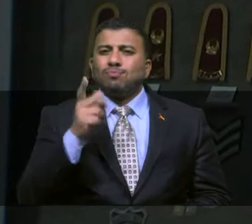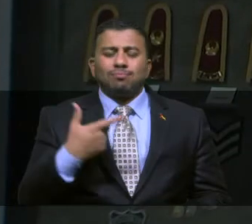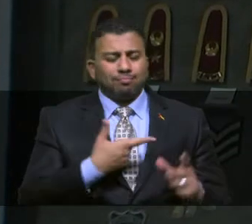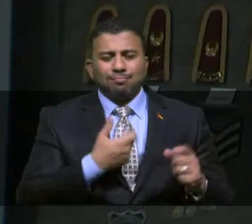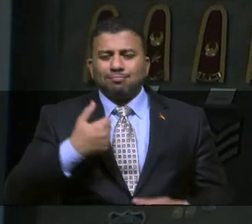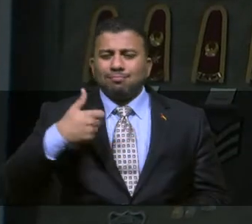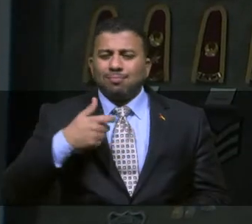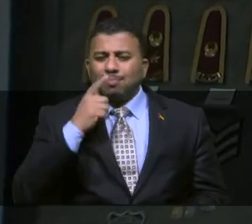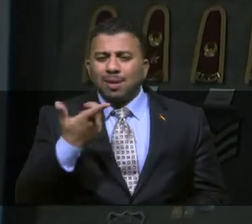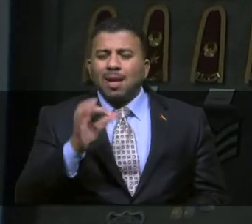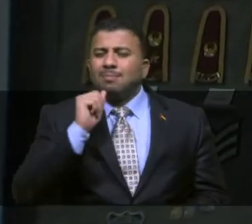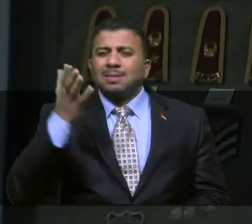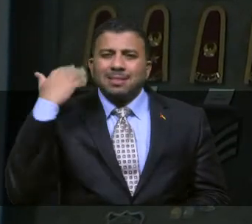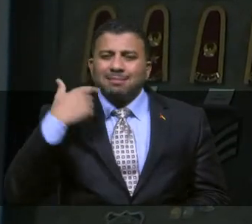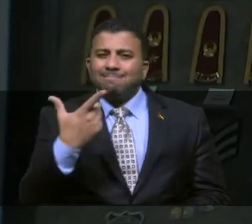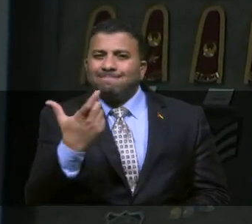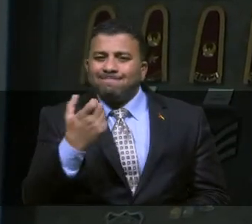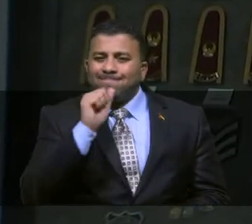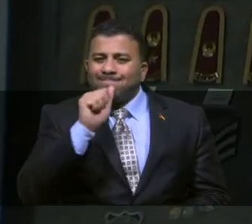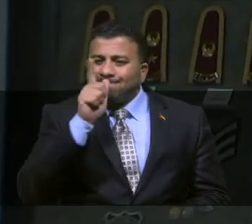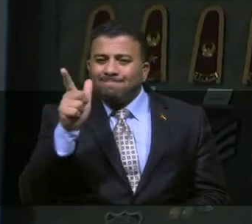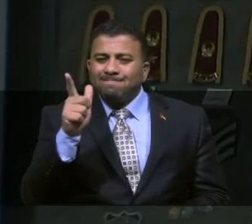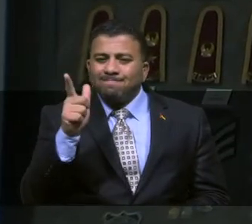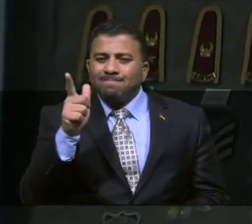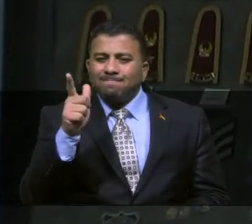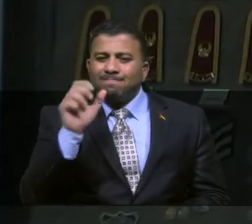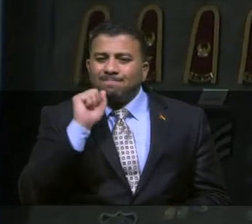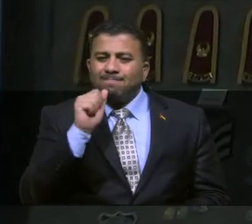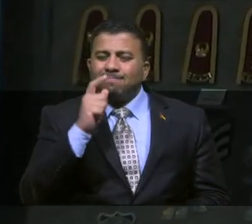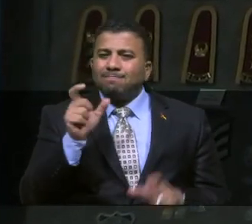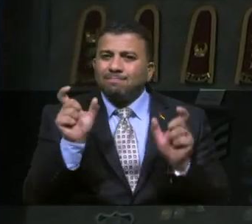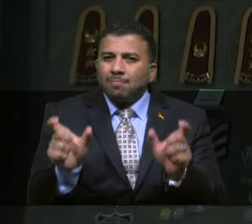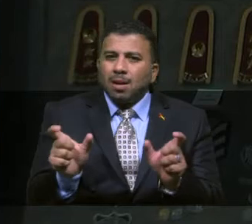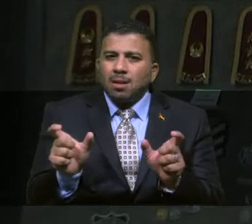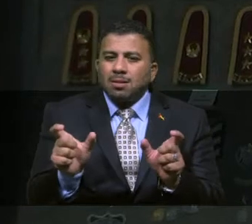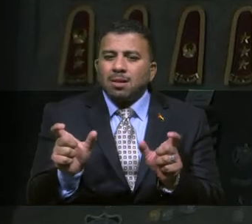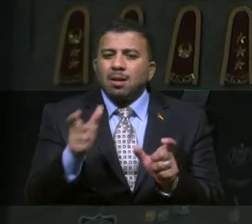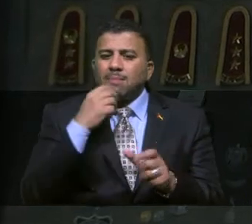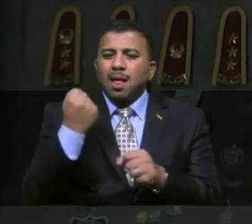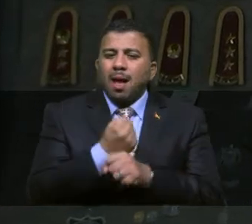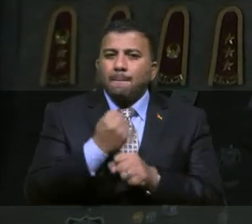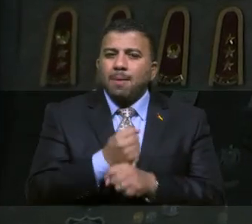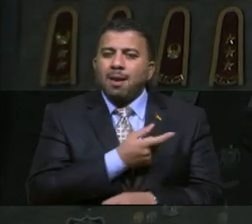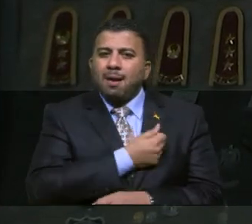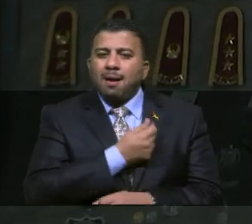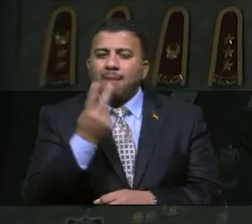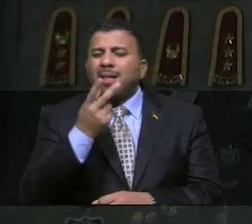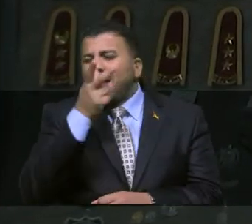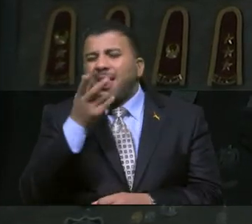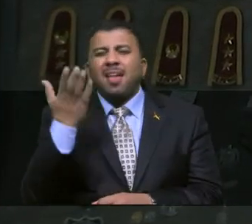يا السكتونة والصمعة قبل، بالنسبة لي الحراسة، بالنسبة لي العمل الأمني، هاي